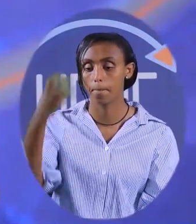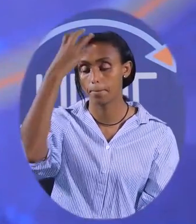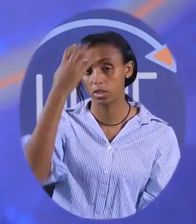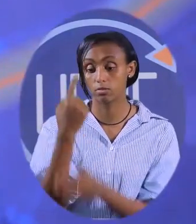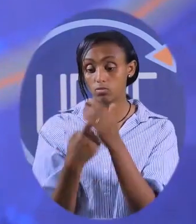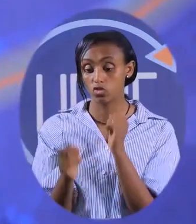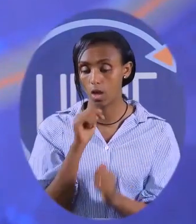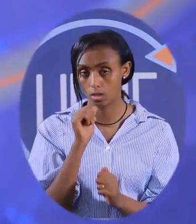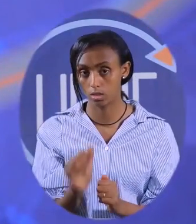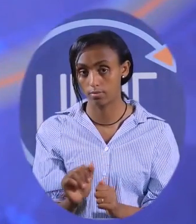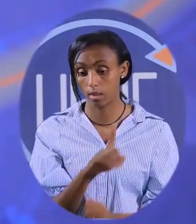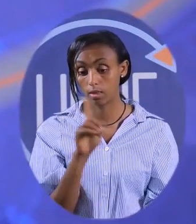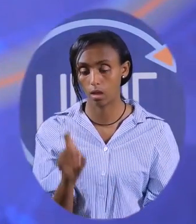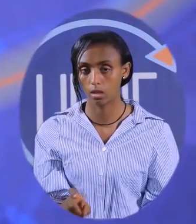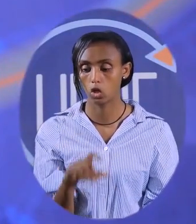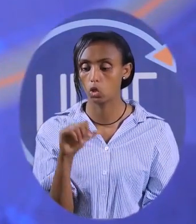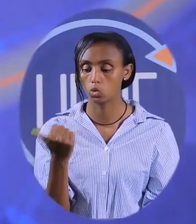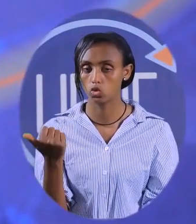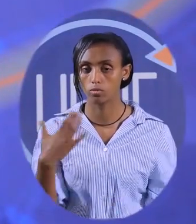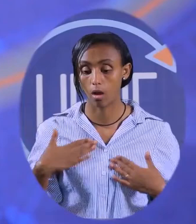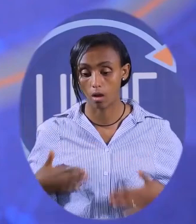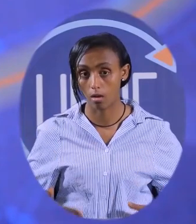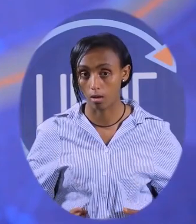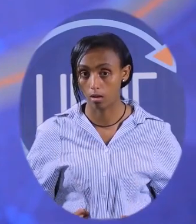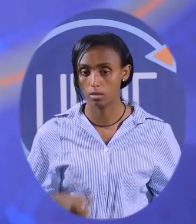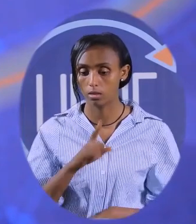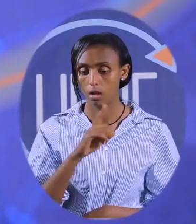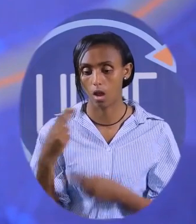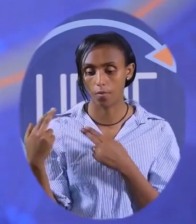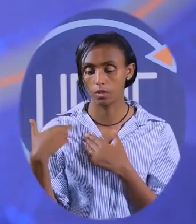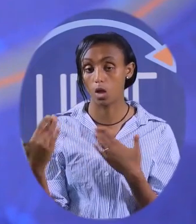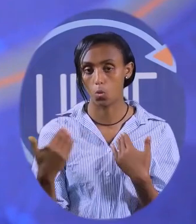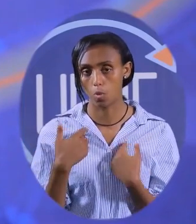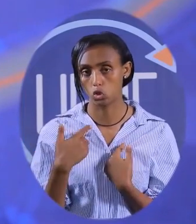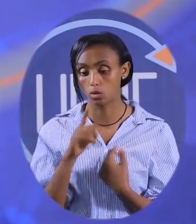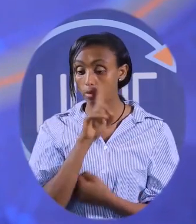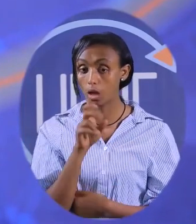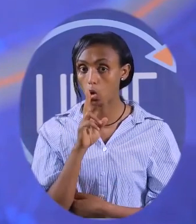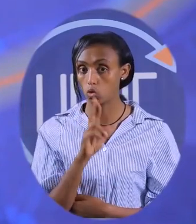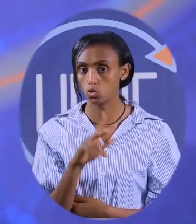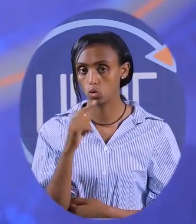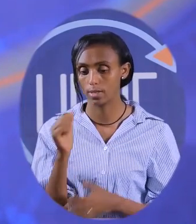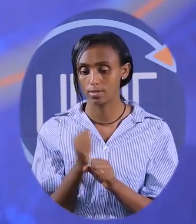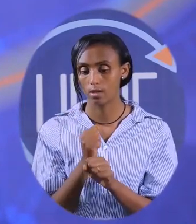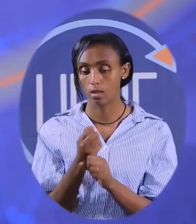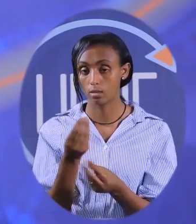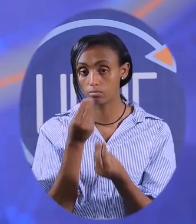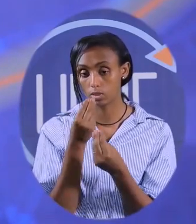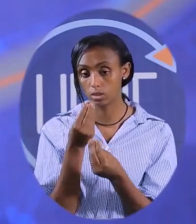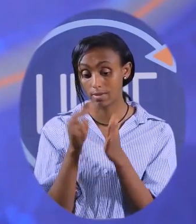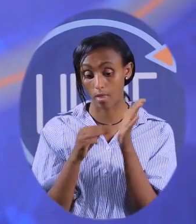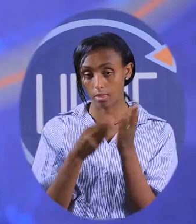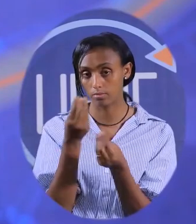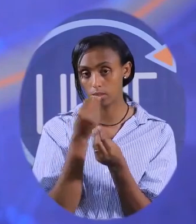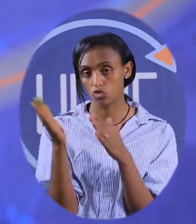መንግስት ብቻ አይደለም፣ ሌሎችም ባለድርሻ አካላት ኃላፊነት አለባቸው ወይም ተጠያቂ ናቸው። ለሥርዓተ ምግብ